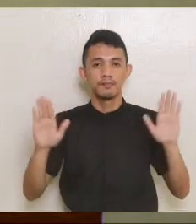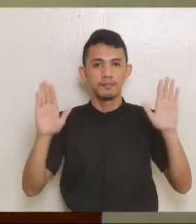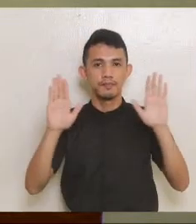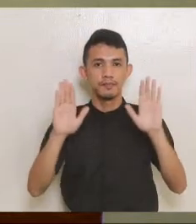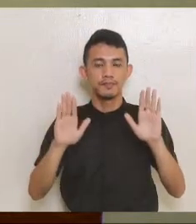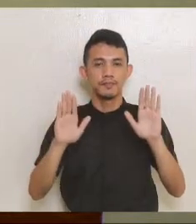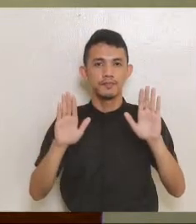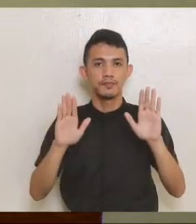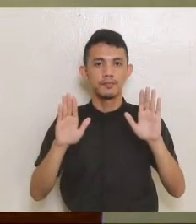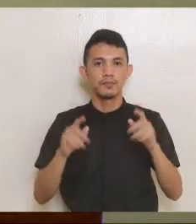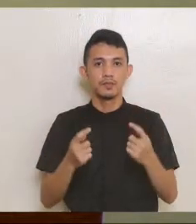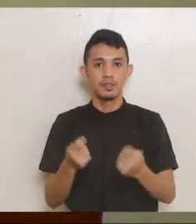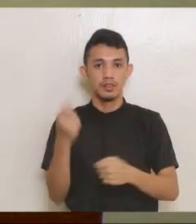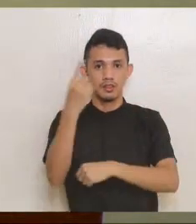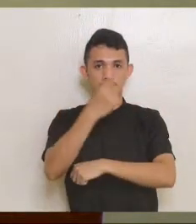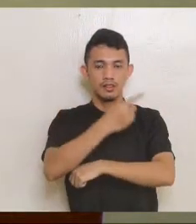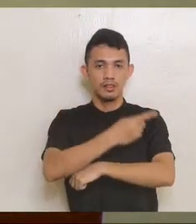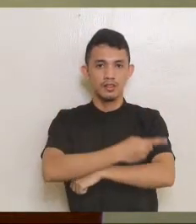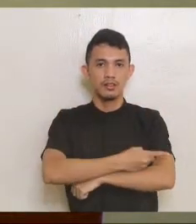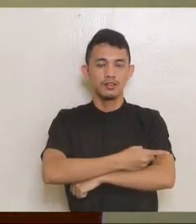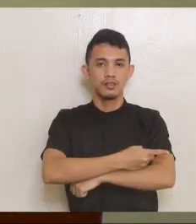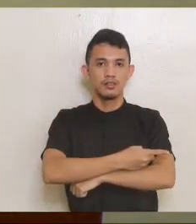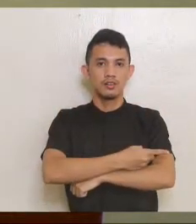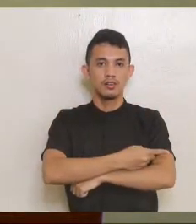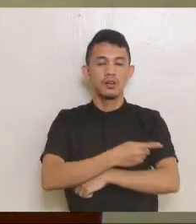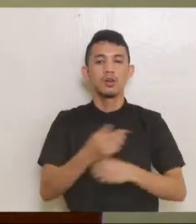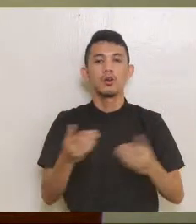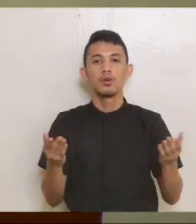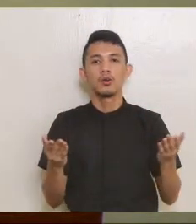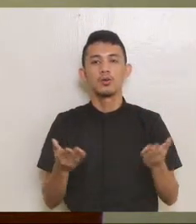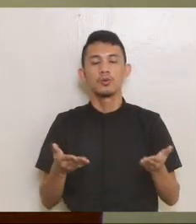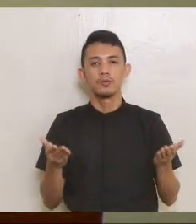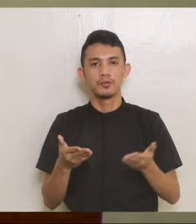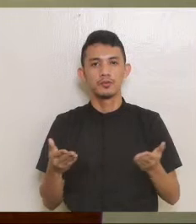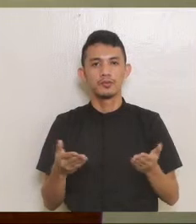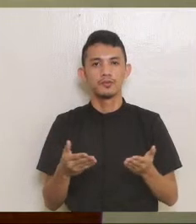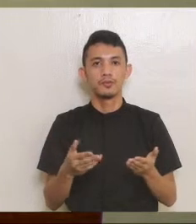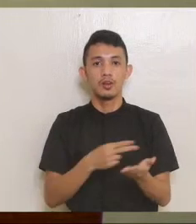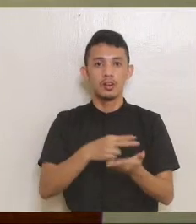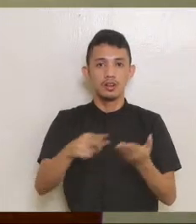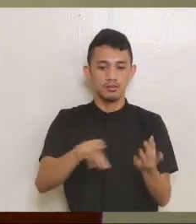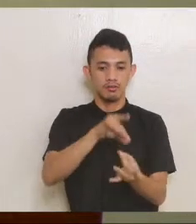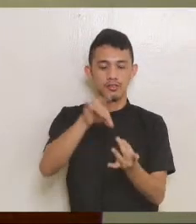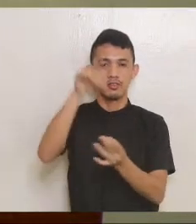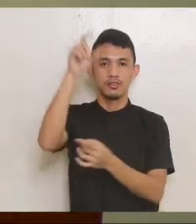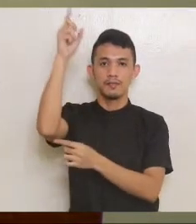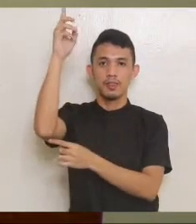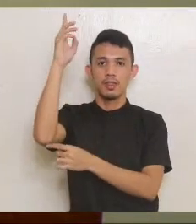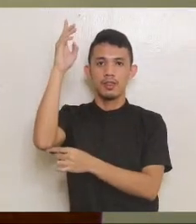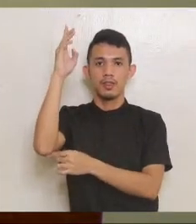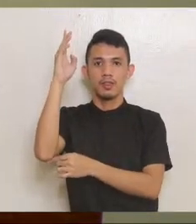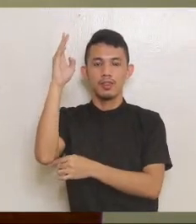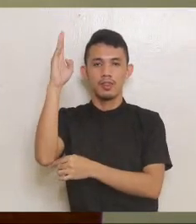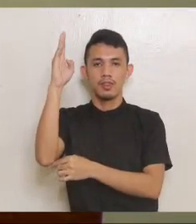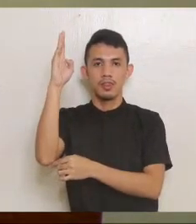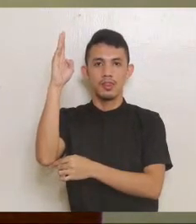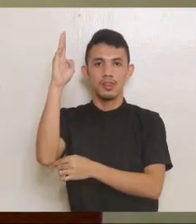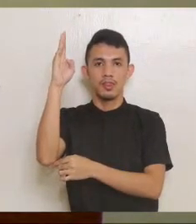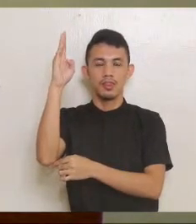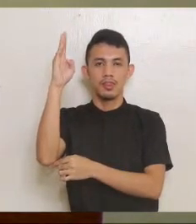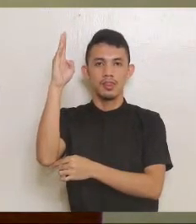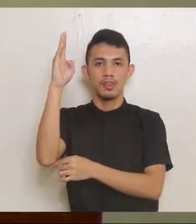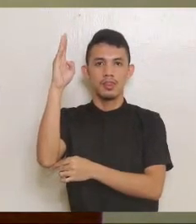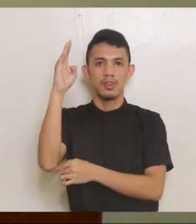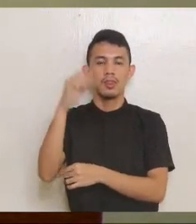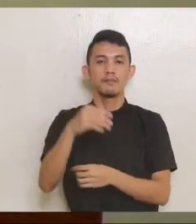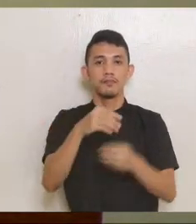ang adlaw diin ang balaang Espiritu sa Dios mikunsad sa mga sumusunod ni